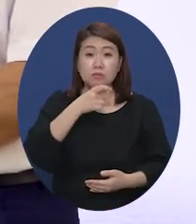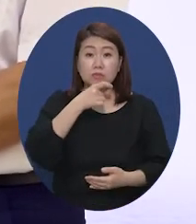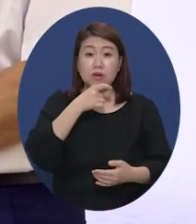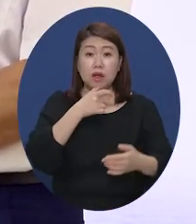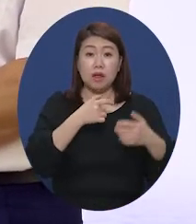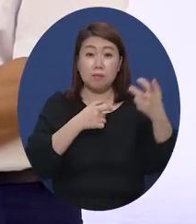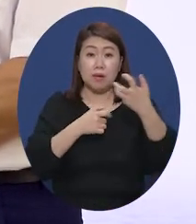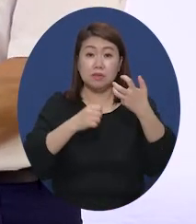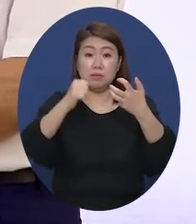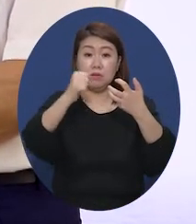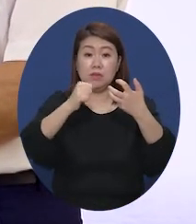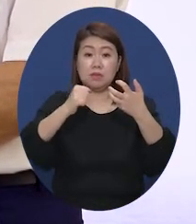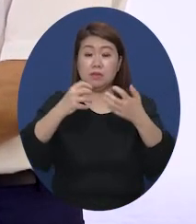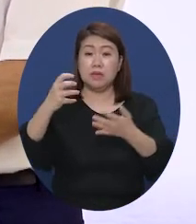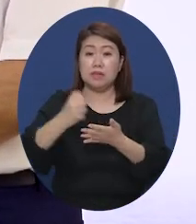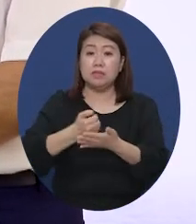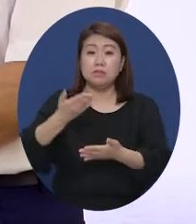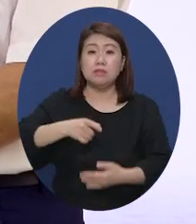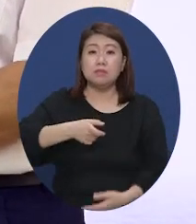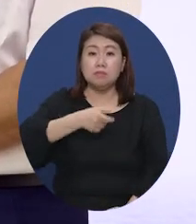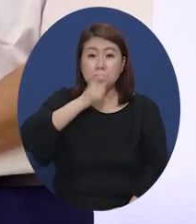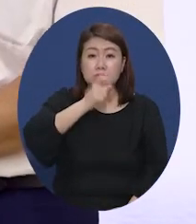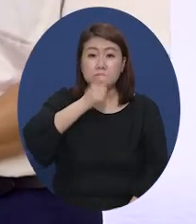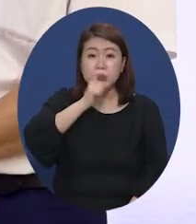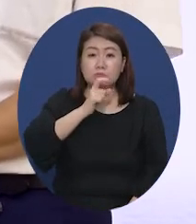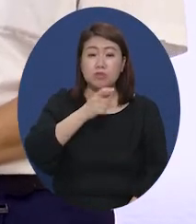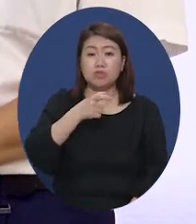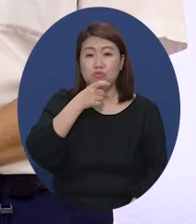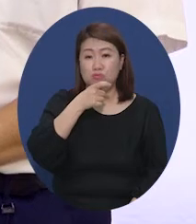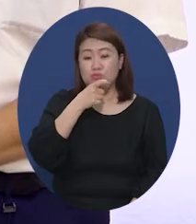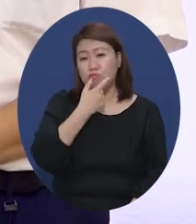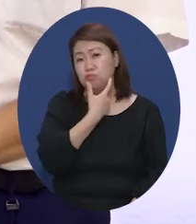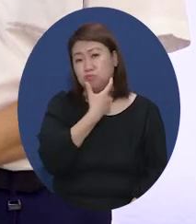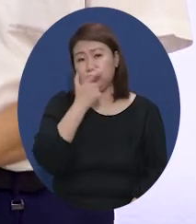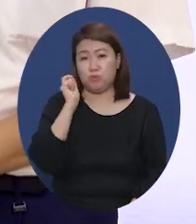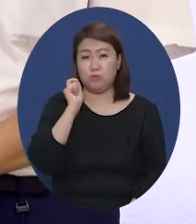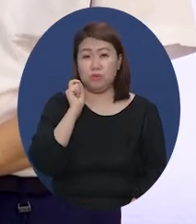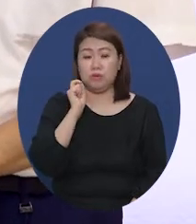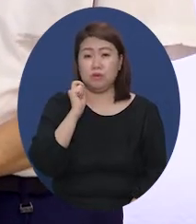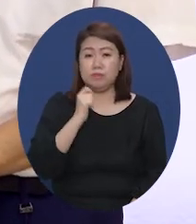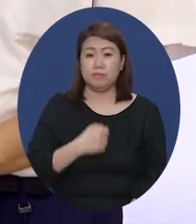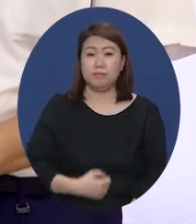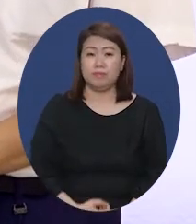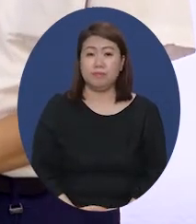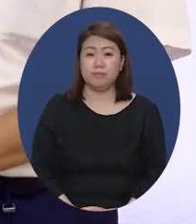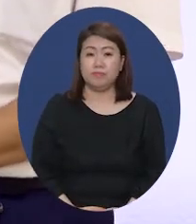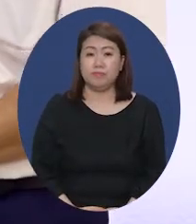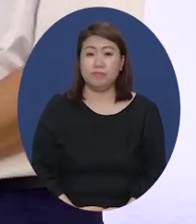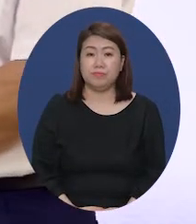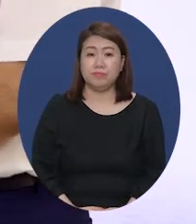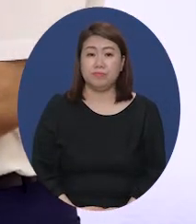담수의 80%를 차지하지만 상수도가 부족합니다. 먹을 물이 부족하다는 뜻입니다.